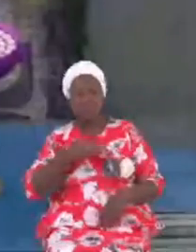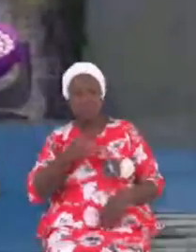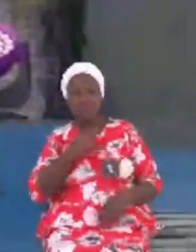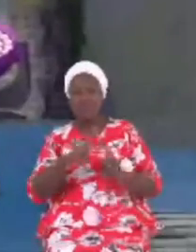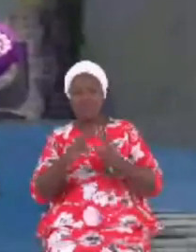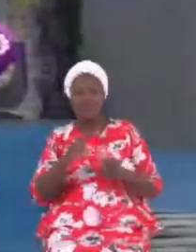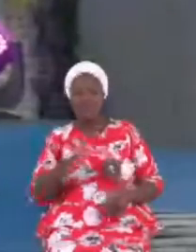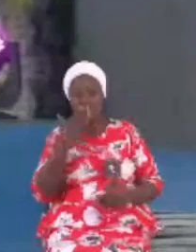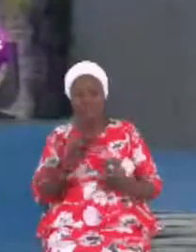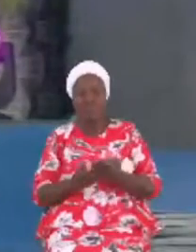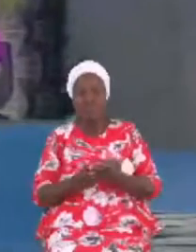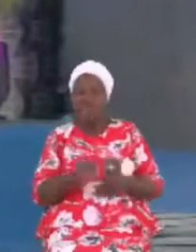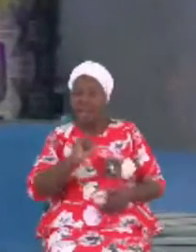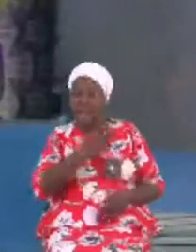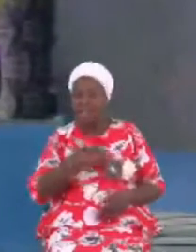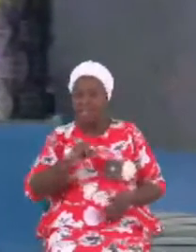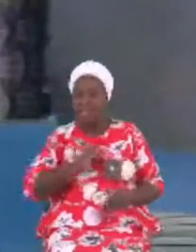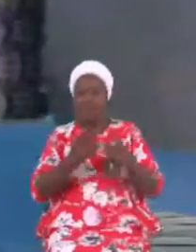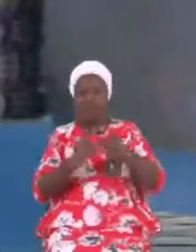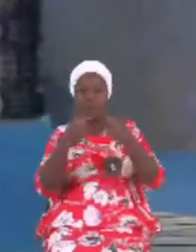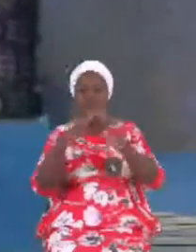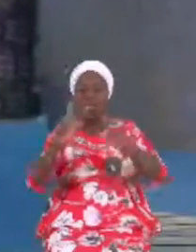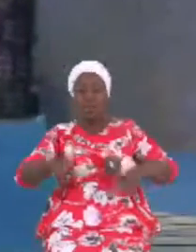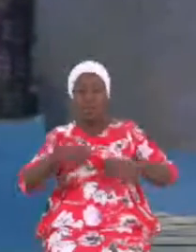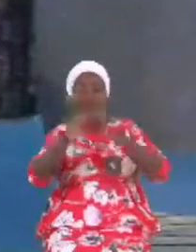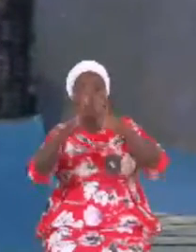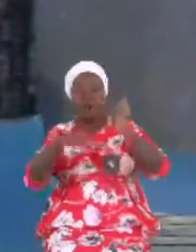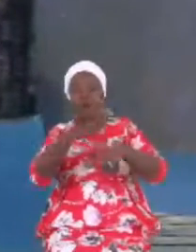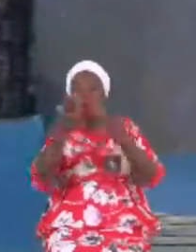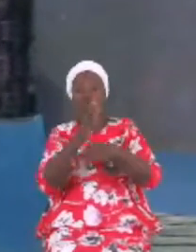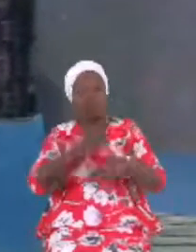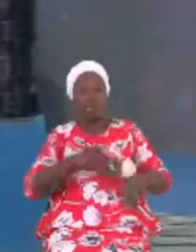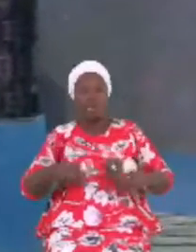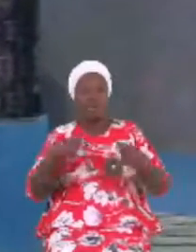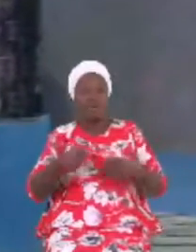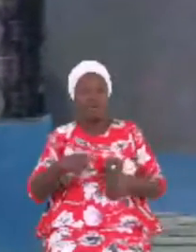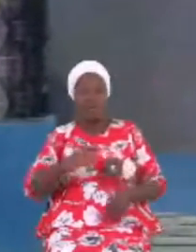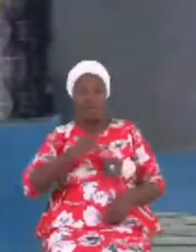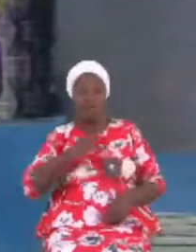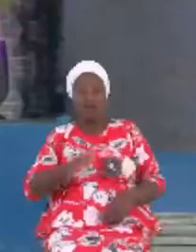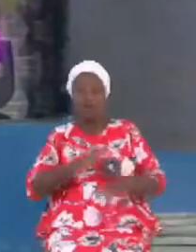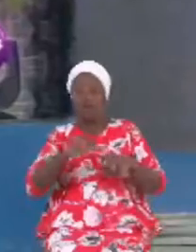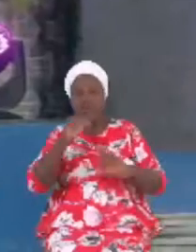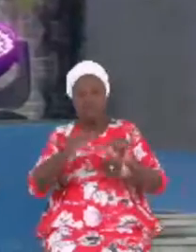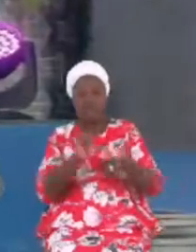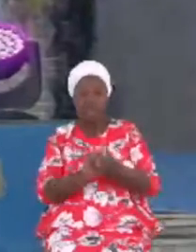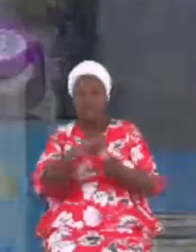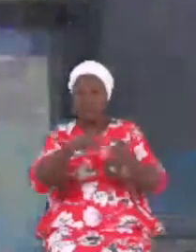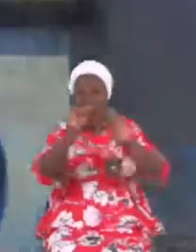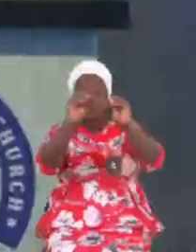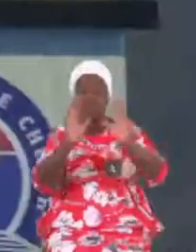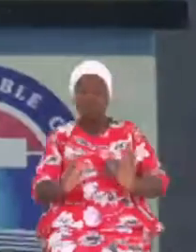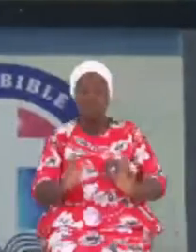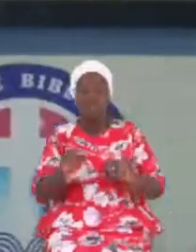vraiment gentil. Je vais vivre dans ta maison pour le restant de ma vie. Les tailleurs ne font pas ça. Quand un enseignant